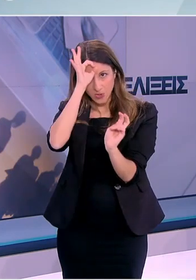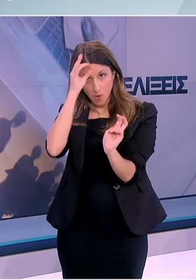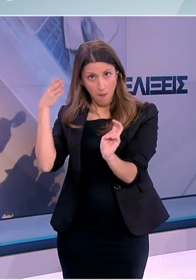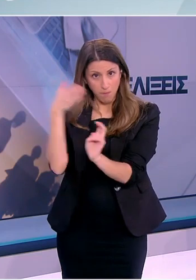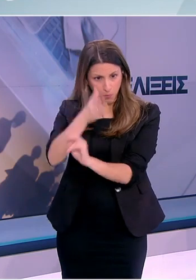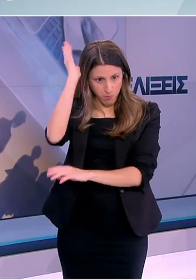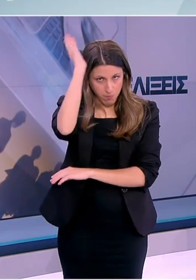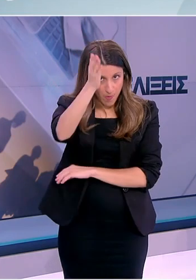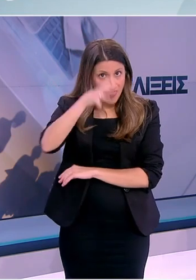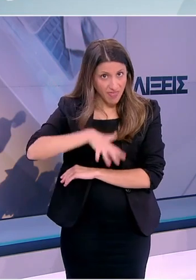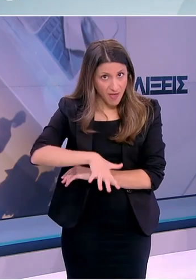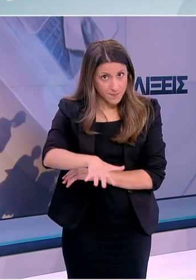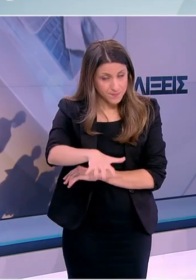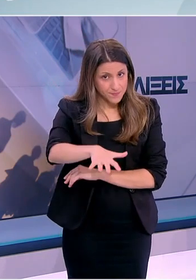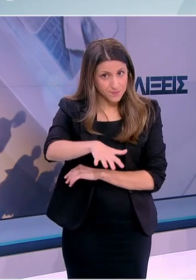πρόστιμα?